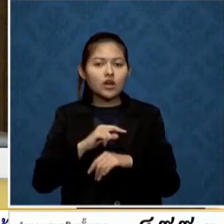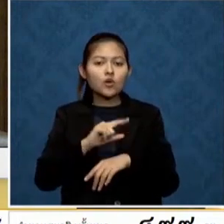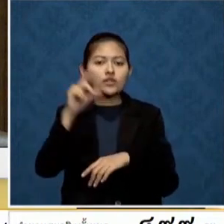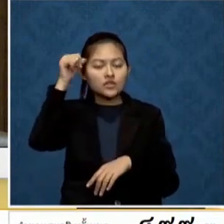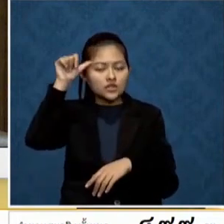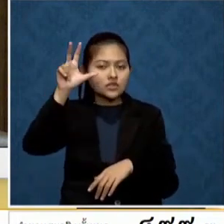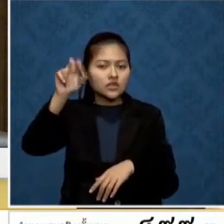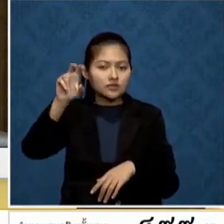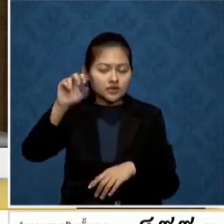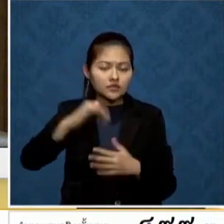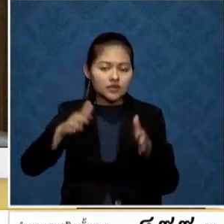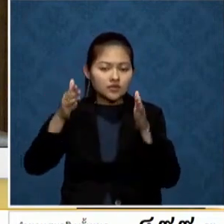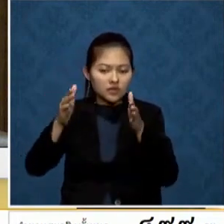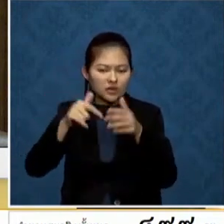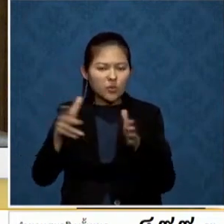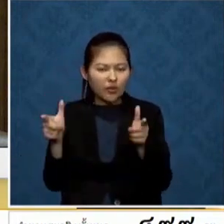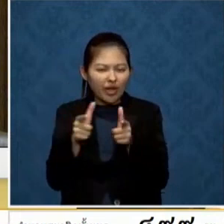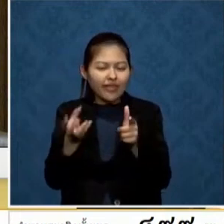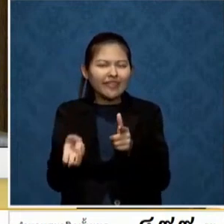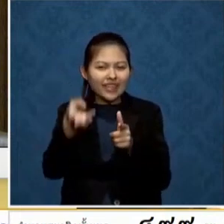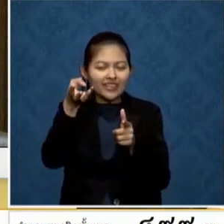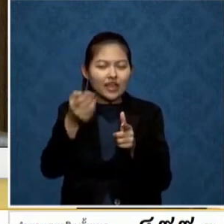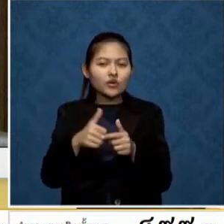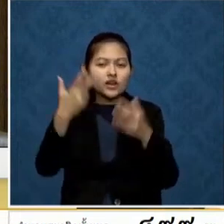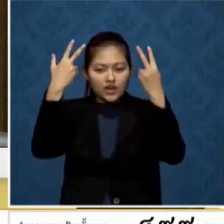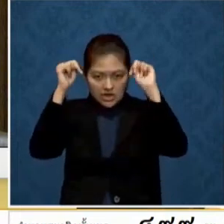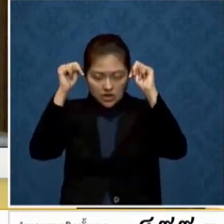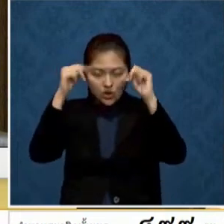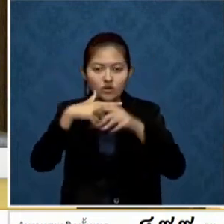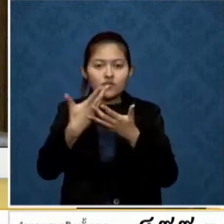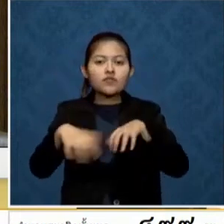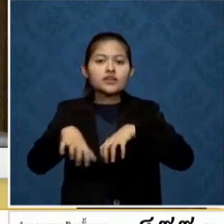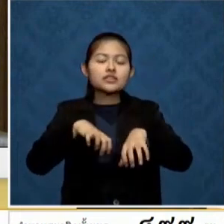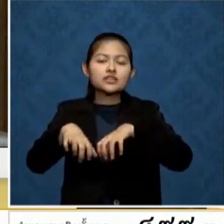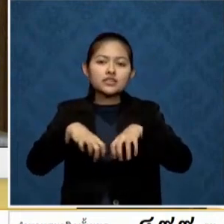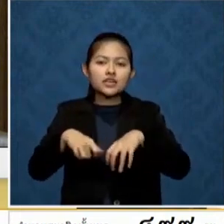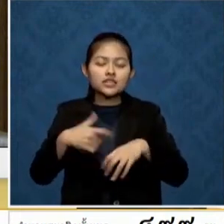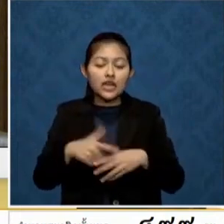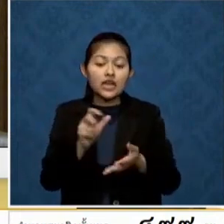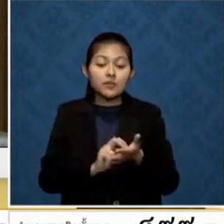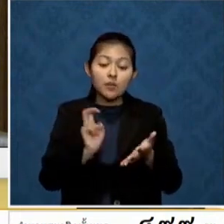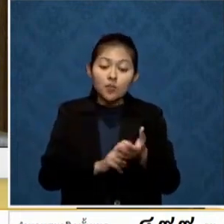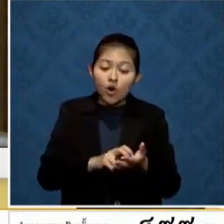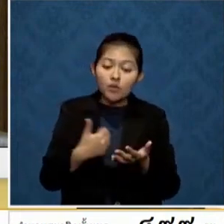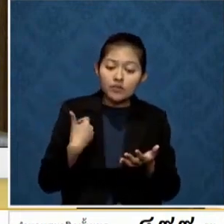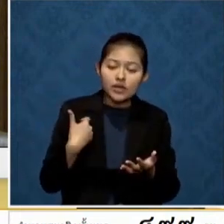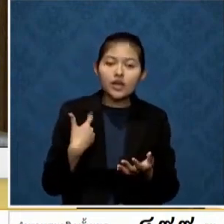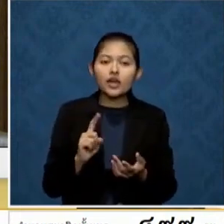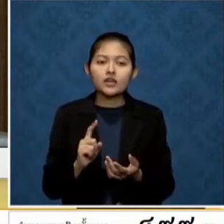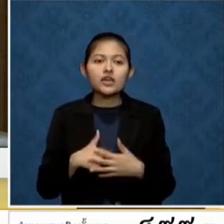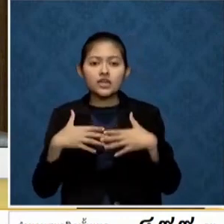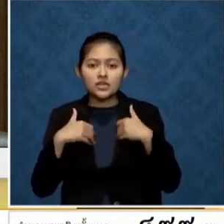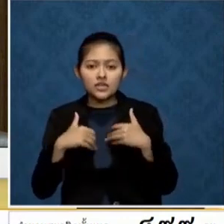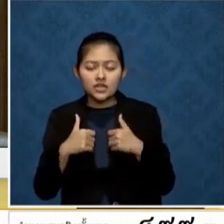วันนั้นอาจจะเป็นกรอบเวลาที่สั้นเกินไปนะครับที่จะให้นายกหรือว่าฝ่ายบริหารนั้นพิจารณาว่าจะให้คำรับรองหรือไม่อันนี้ยินดีเลยครับในชั้น